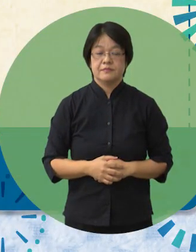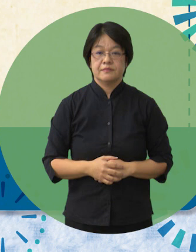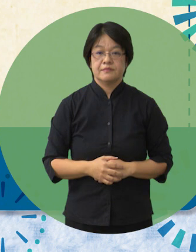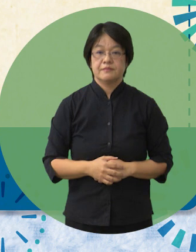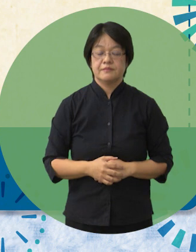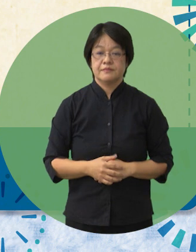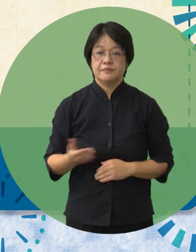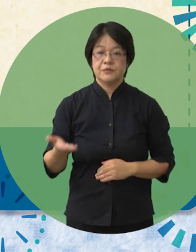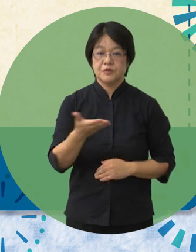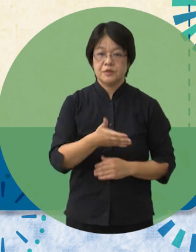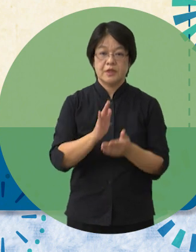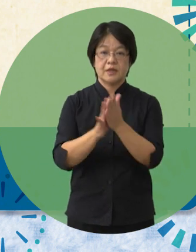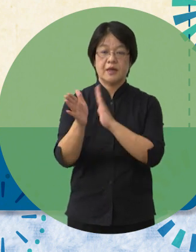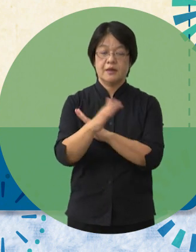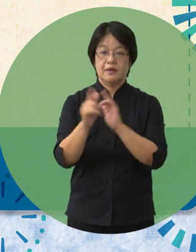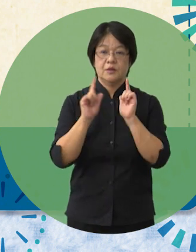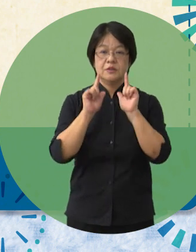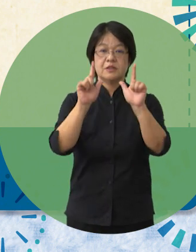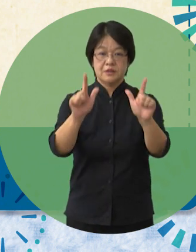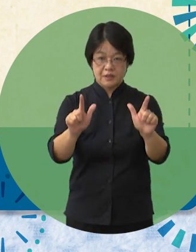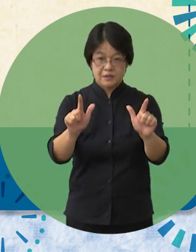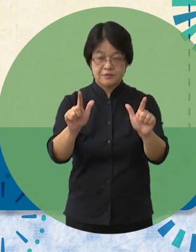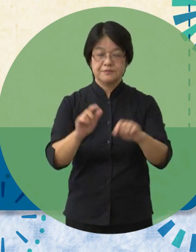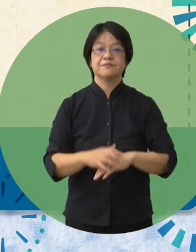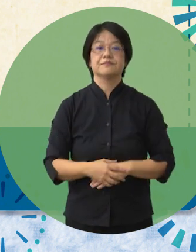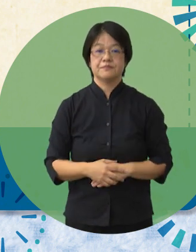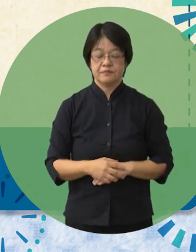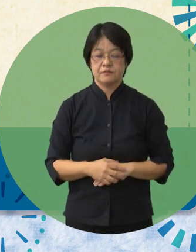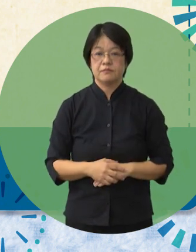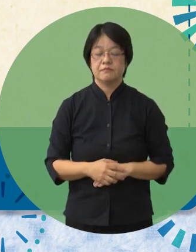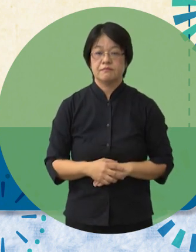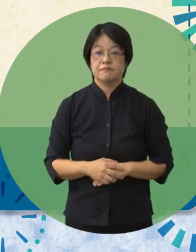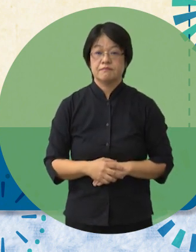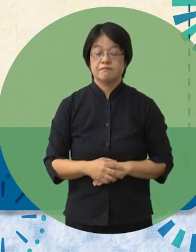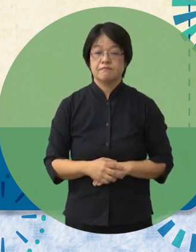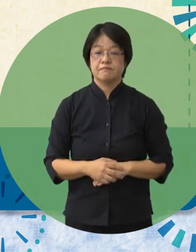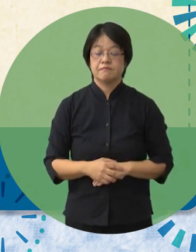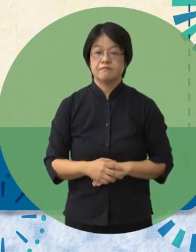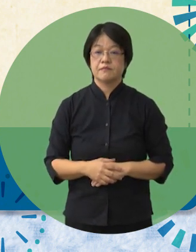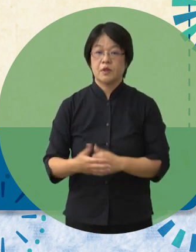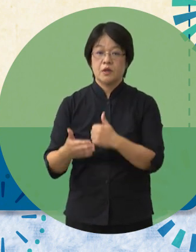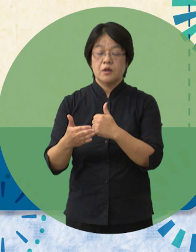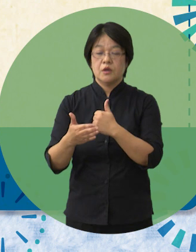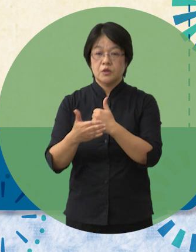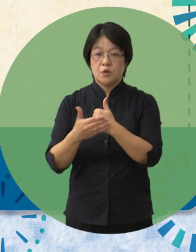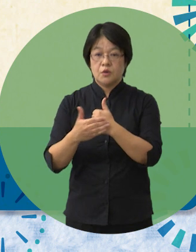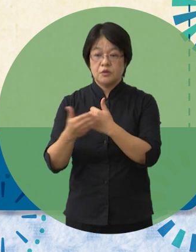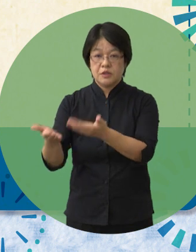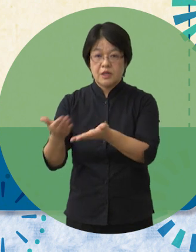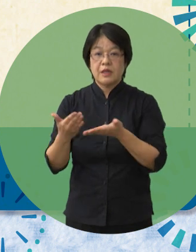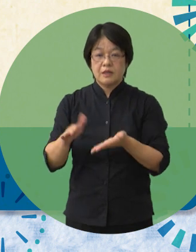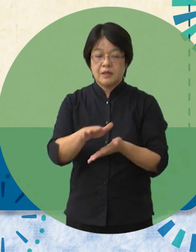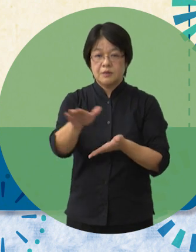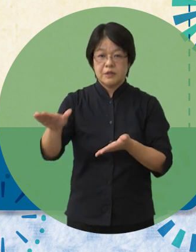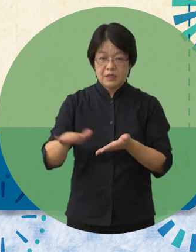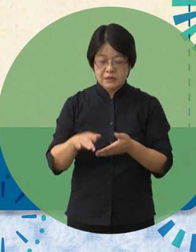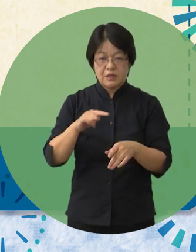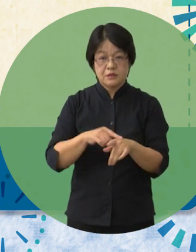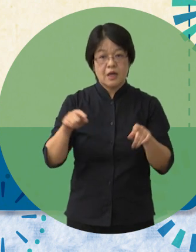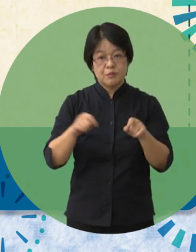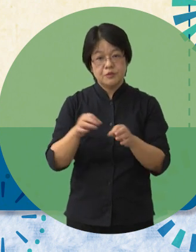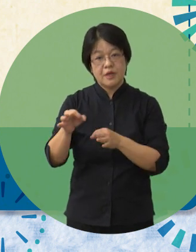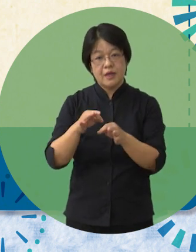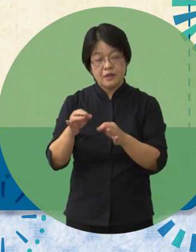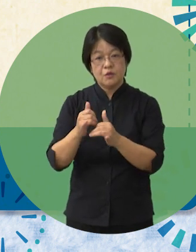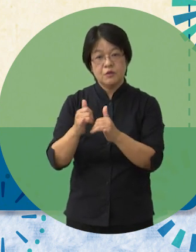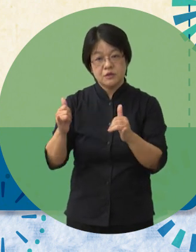続いて県からのお知らせです。県では協力要請をした全機関、時短営業に応じていただいた事